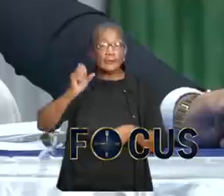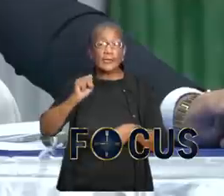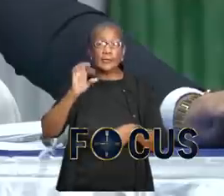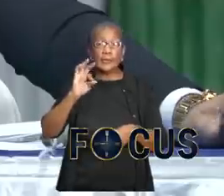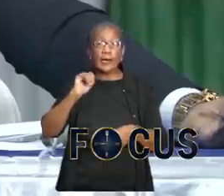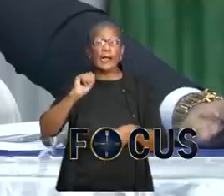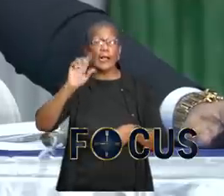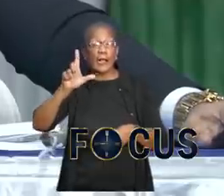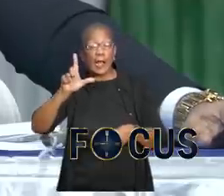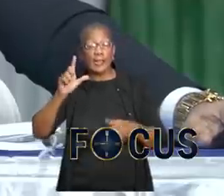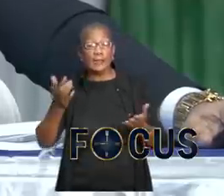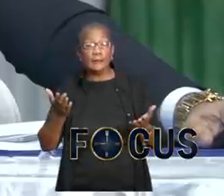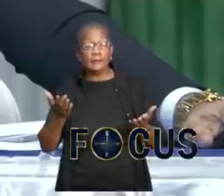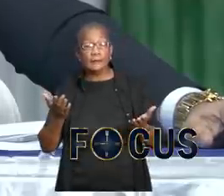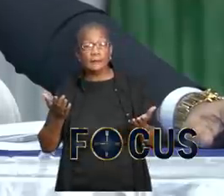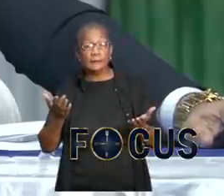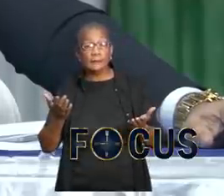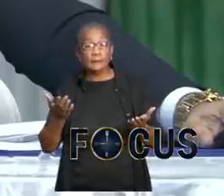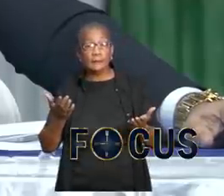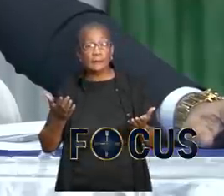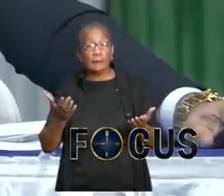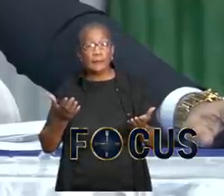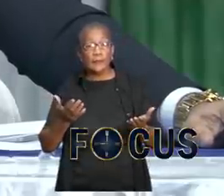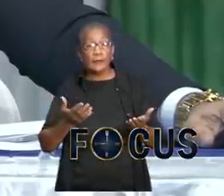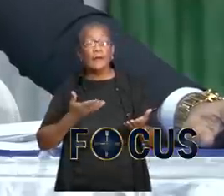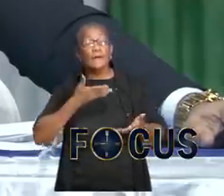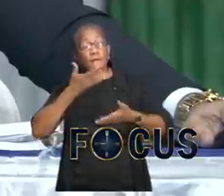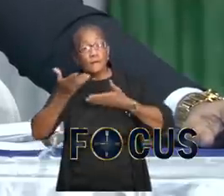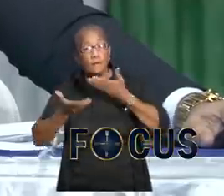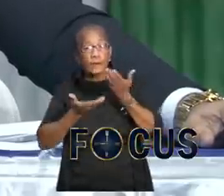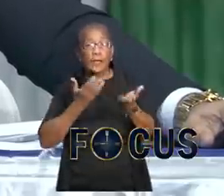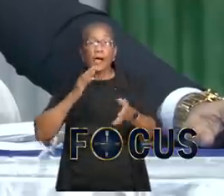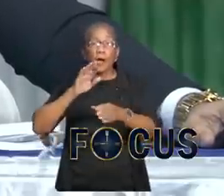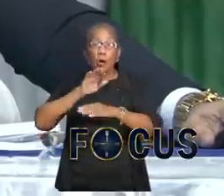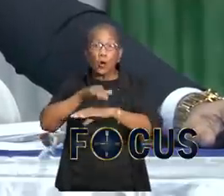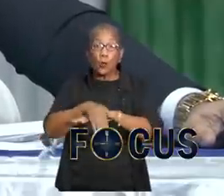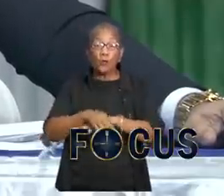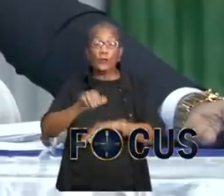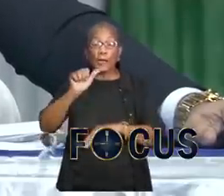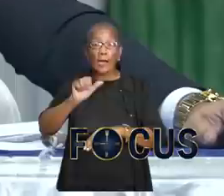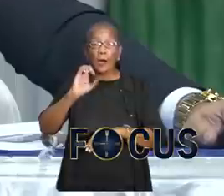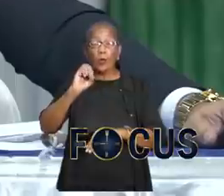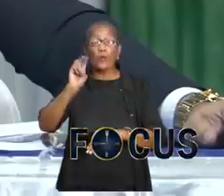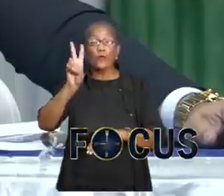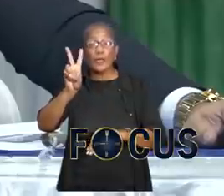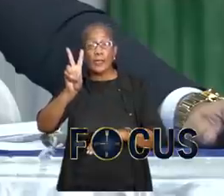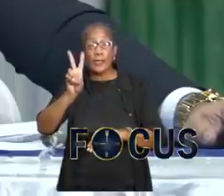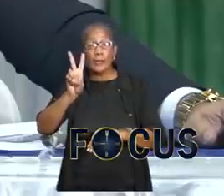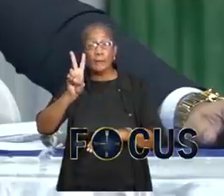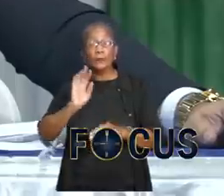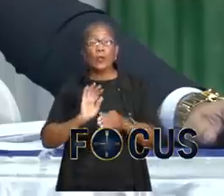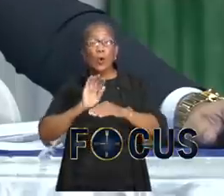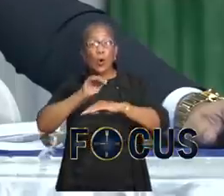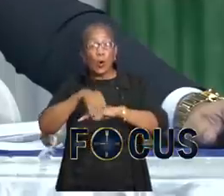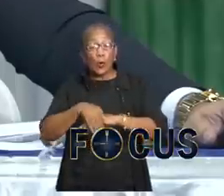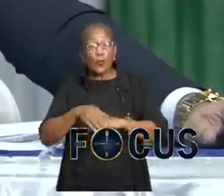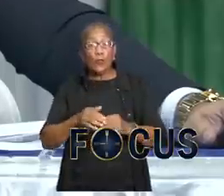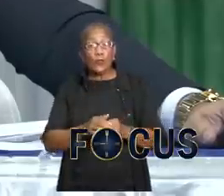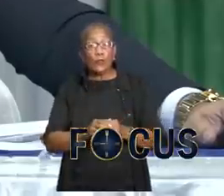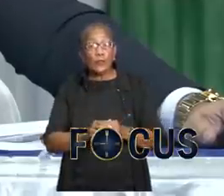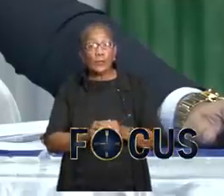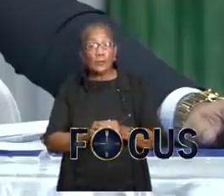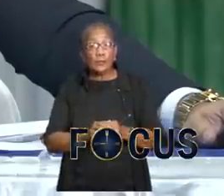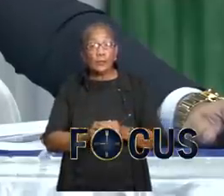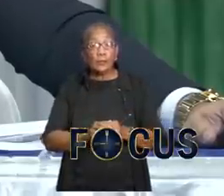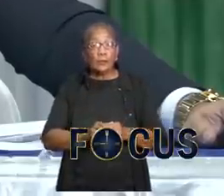als ik het goed heb. En er werd dan gevraagd over het stukje van AOV. Ten aanzien van de